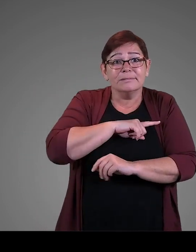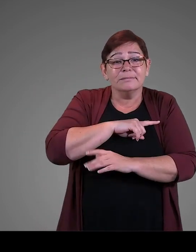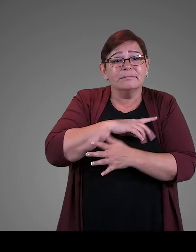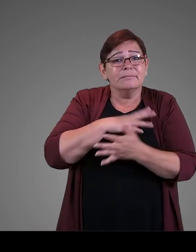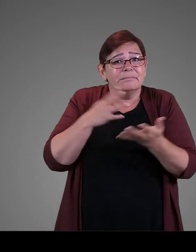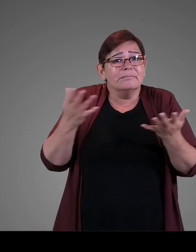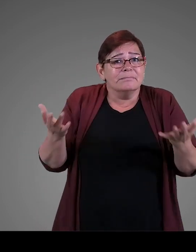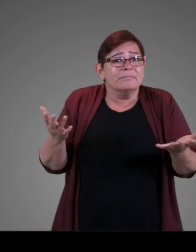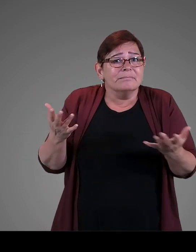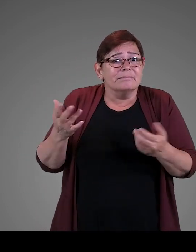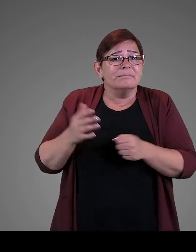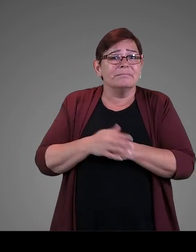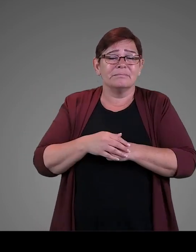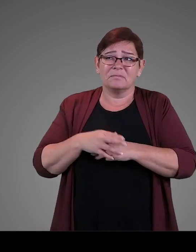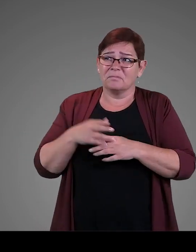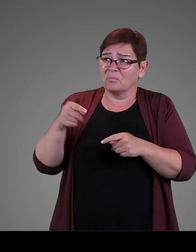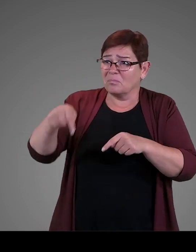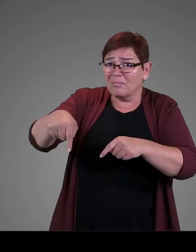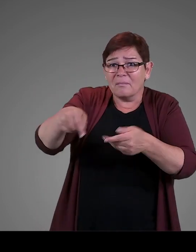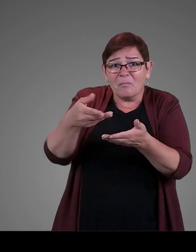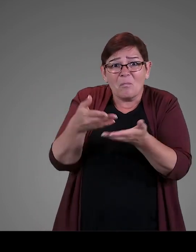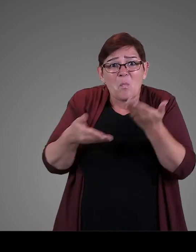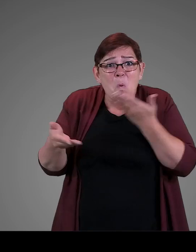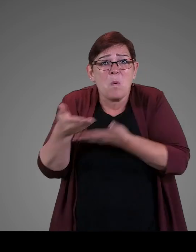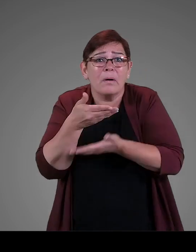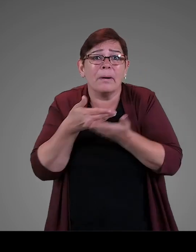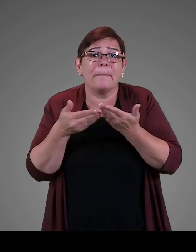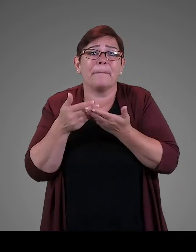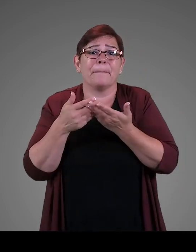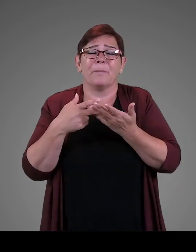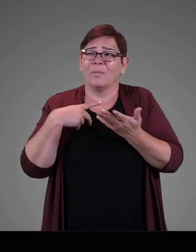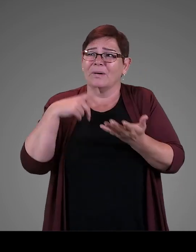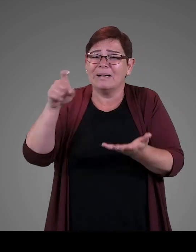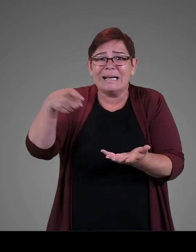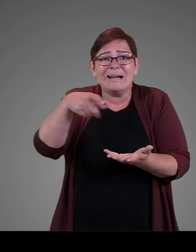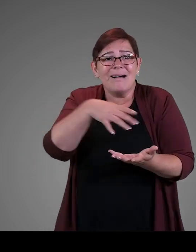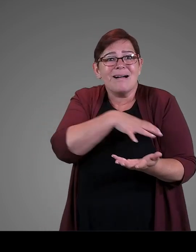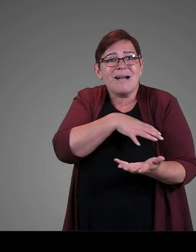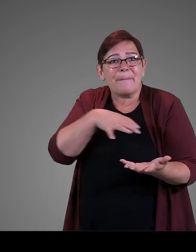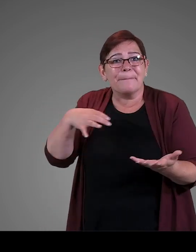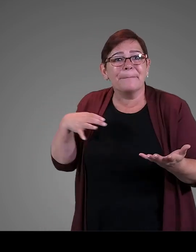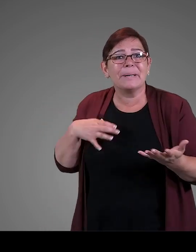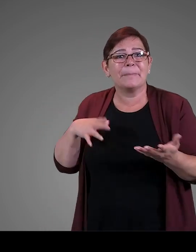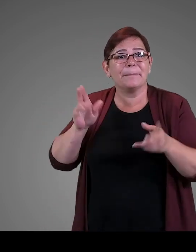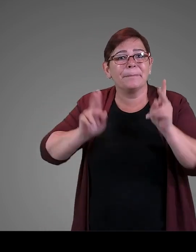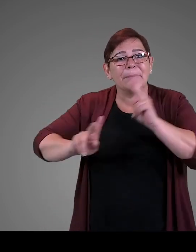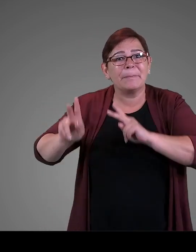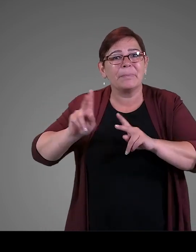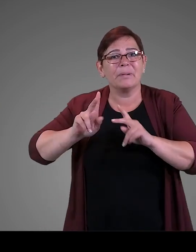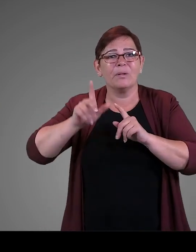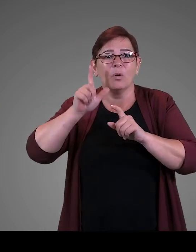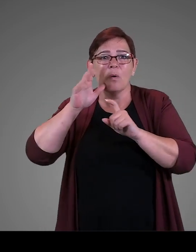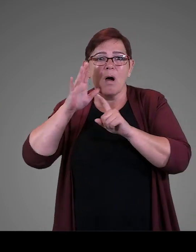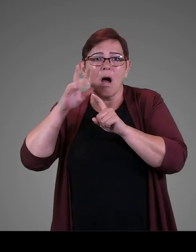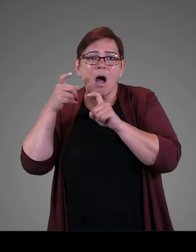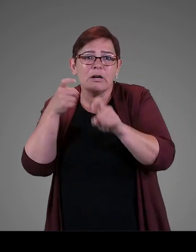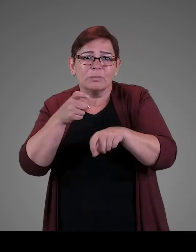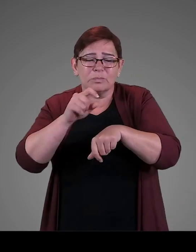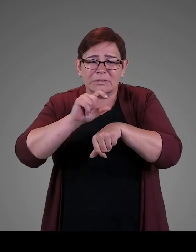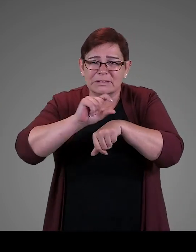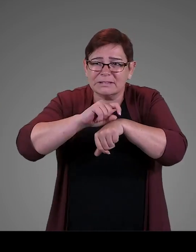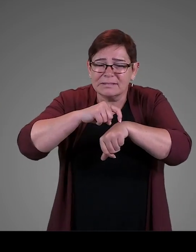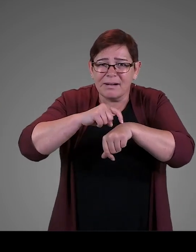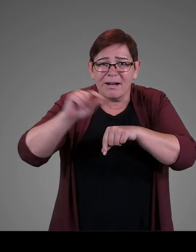là-dedans, évidemment. Puis on a besoin, comme on a eu besoin pour faire ce forum-là, d'un comité de personnes qui vont